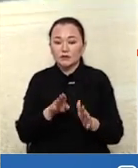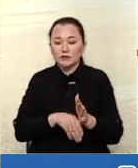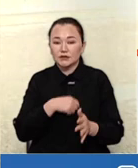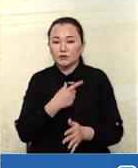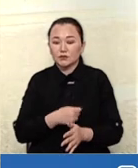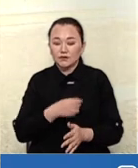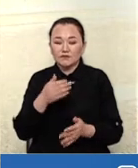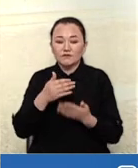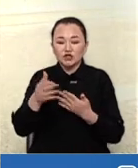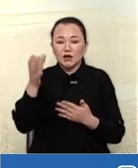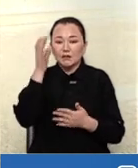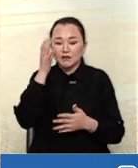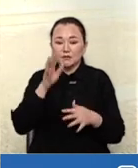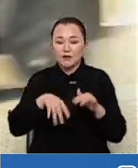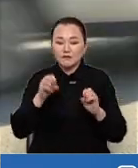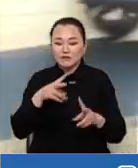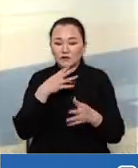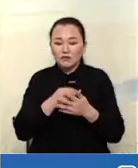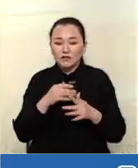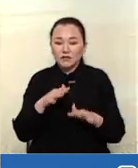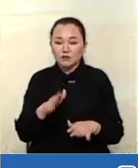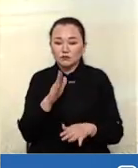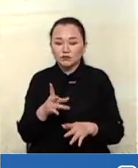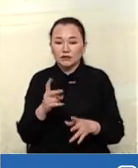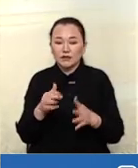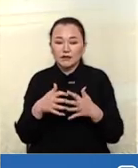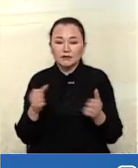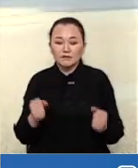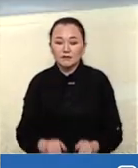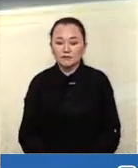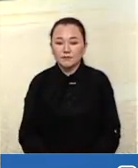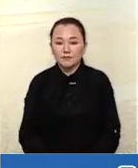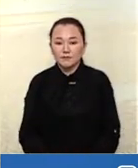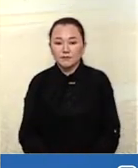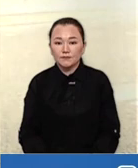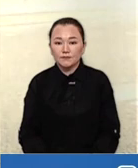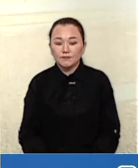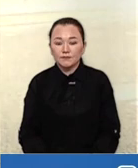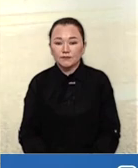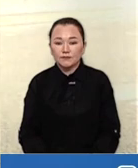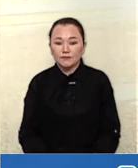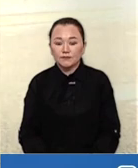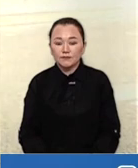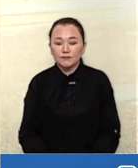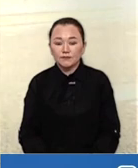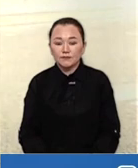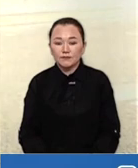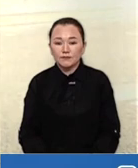о высшем образовании профессионал своего дела будет нарасхват. Анастасия Новикова, Добран Авдеев, Абзал Турабеков, Информбюро.